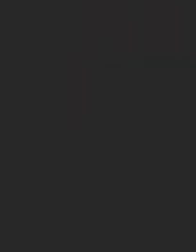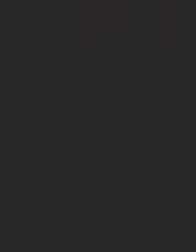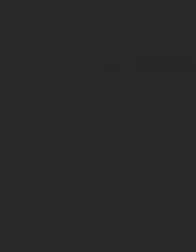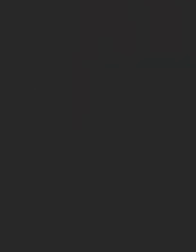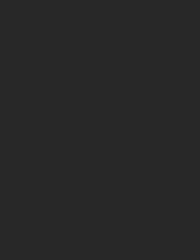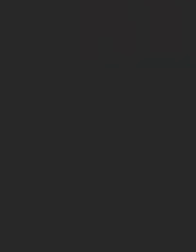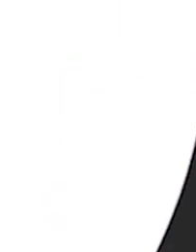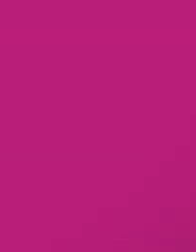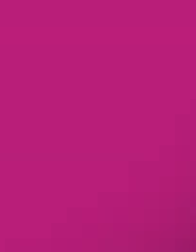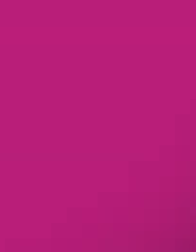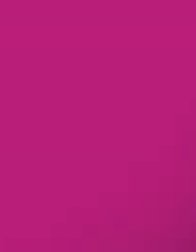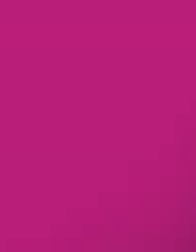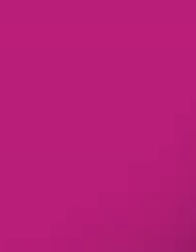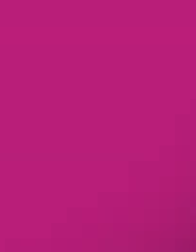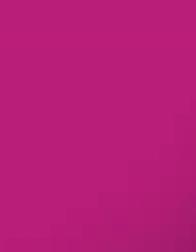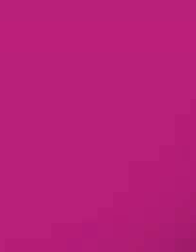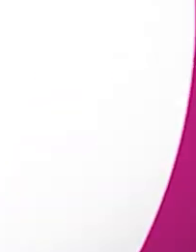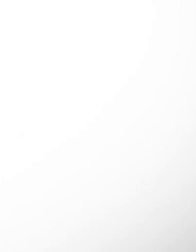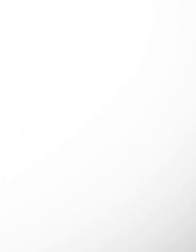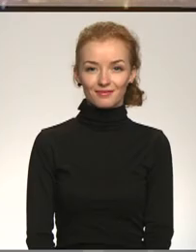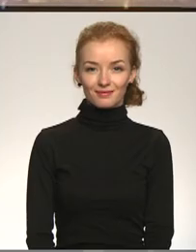Re, viss ēters ir te!